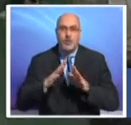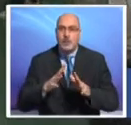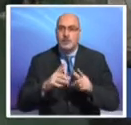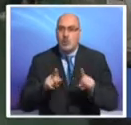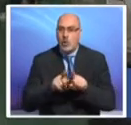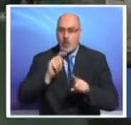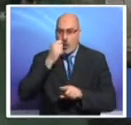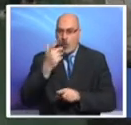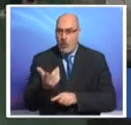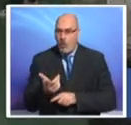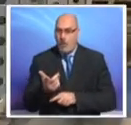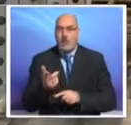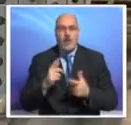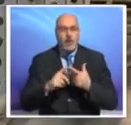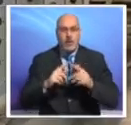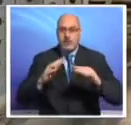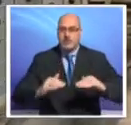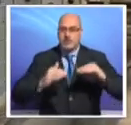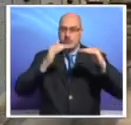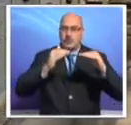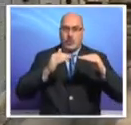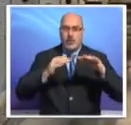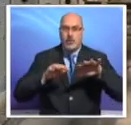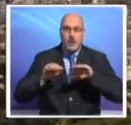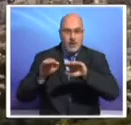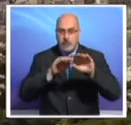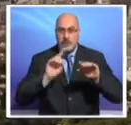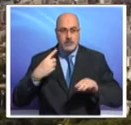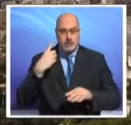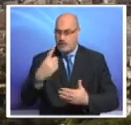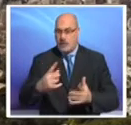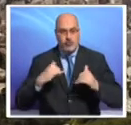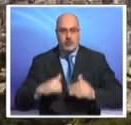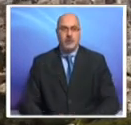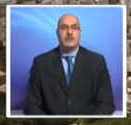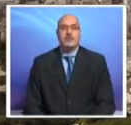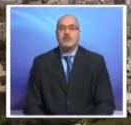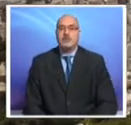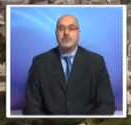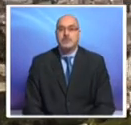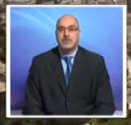غرار الجنس الآخر في إرساء دعائم التنمية المستديمة في البلاد.